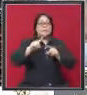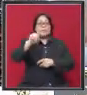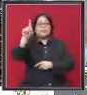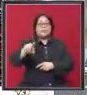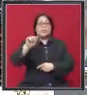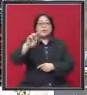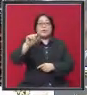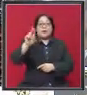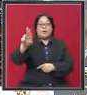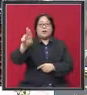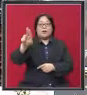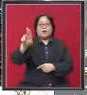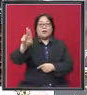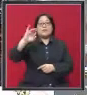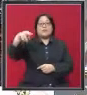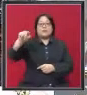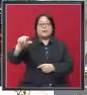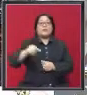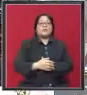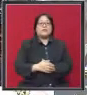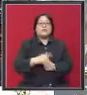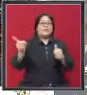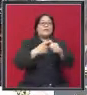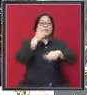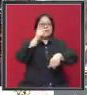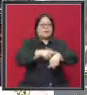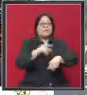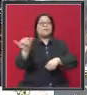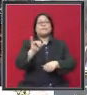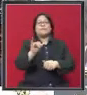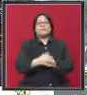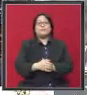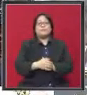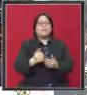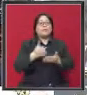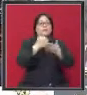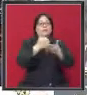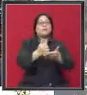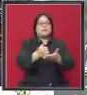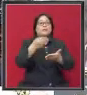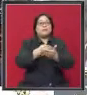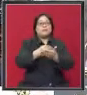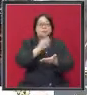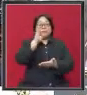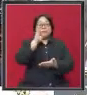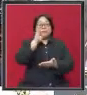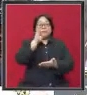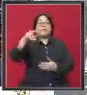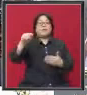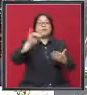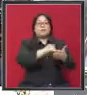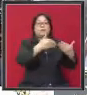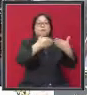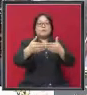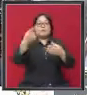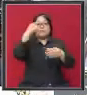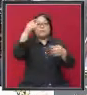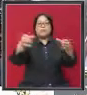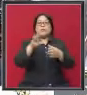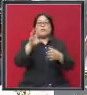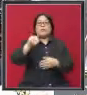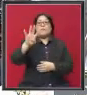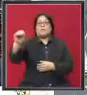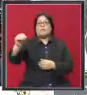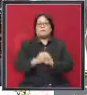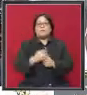persoalan YB Arau dan YB Sipitang, buat pertama kalinya juga, bantuan kewangan langsung BPN dipanjangkan kepada golongan